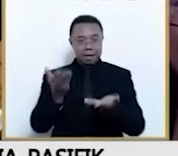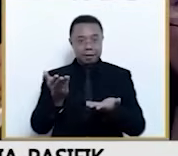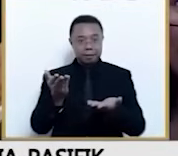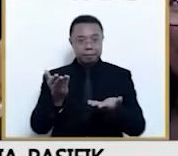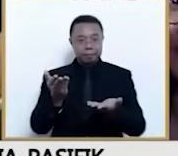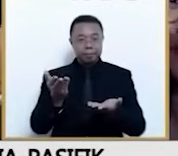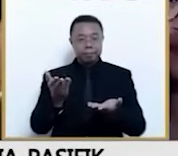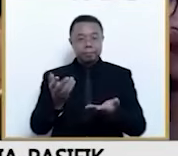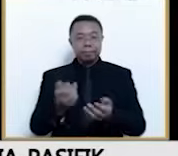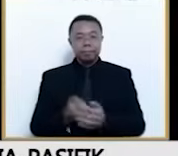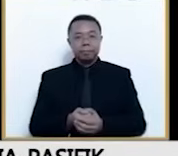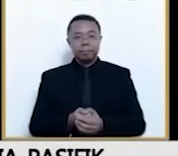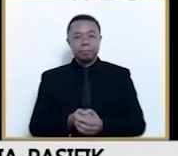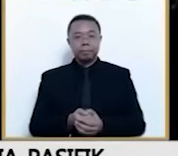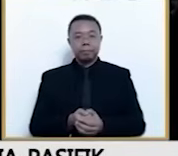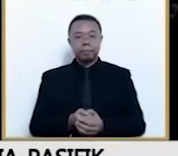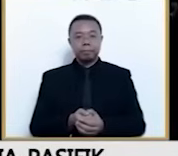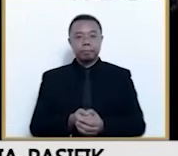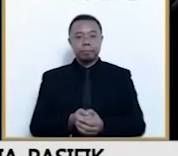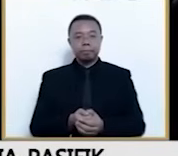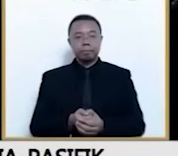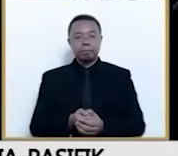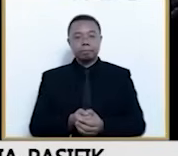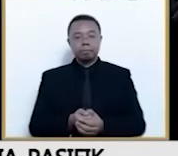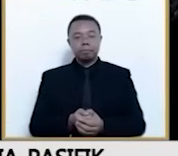dalam fishbowl.